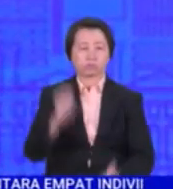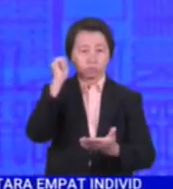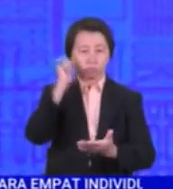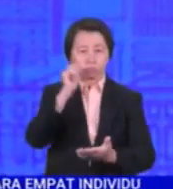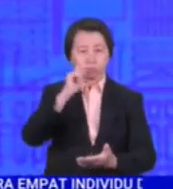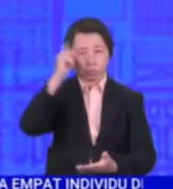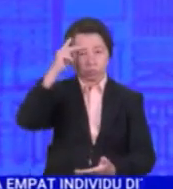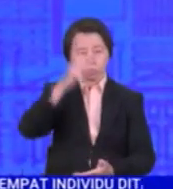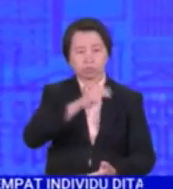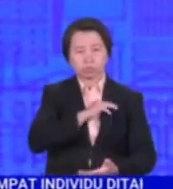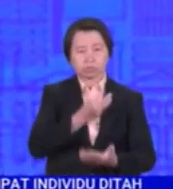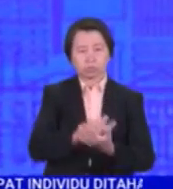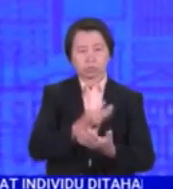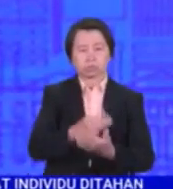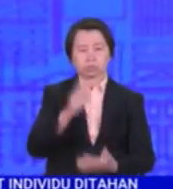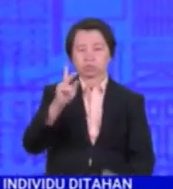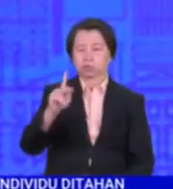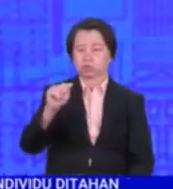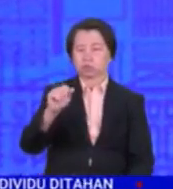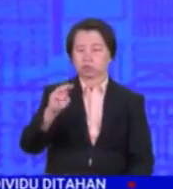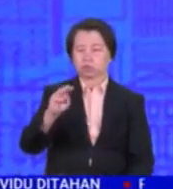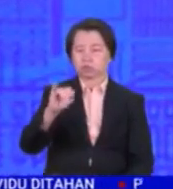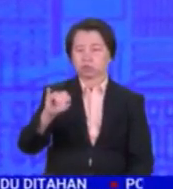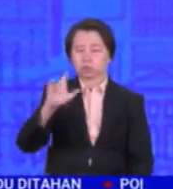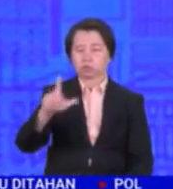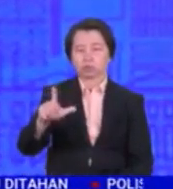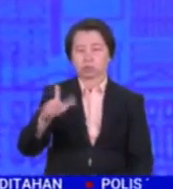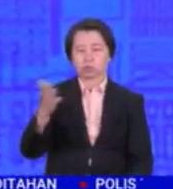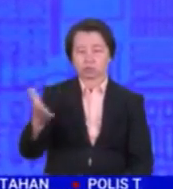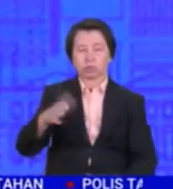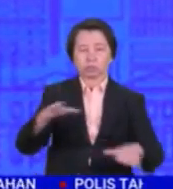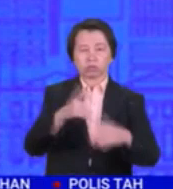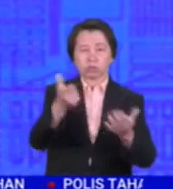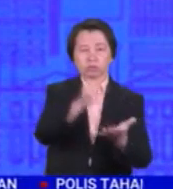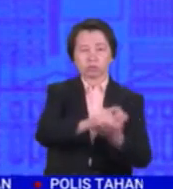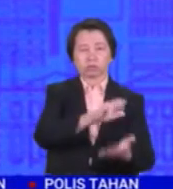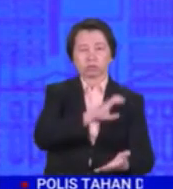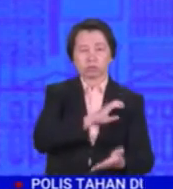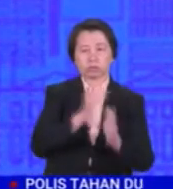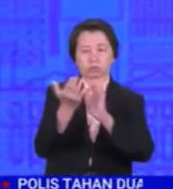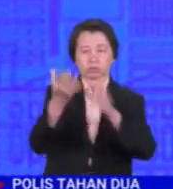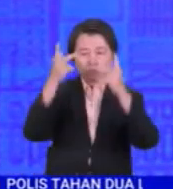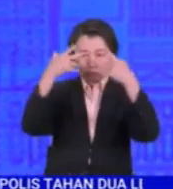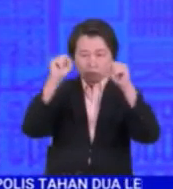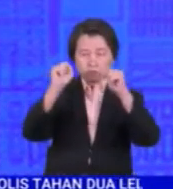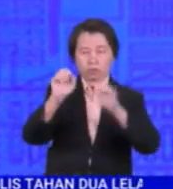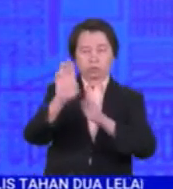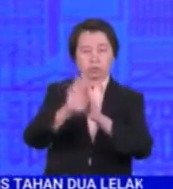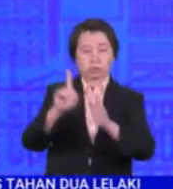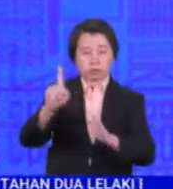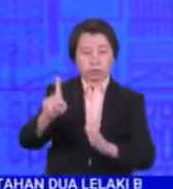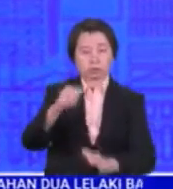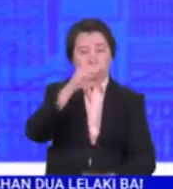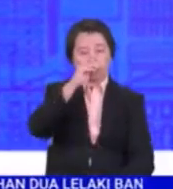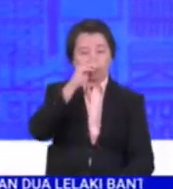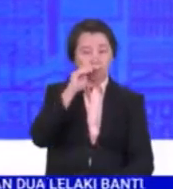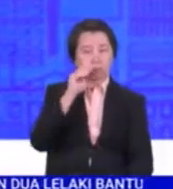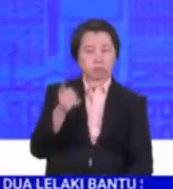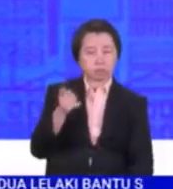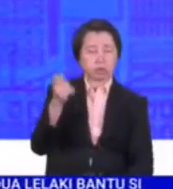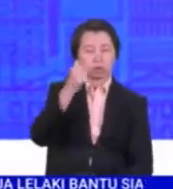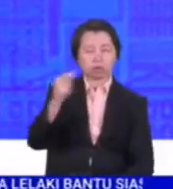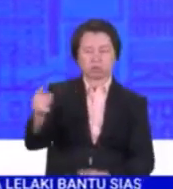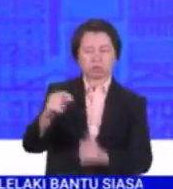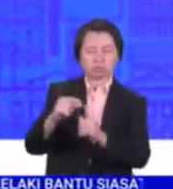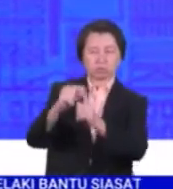Setiausaha Politik Menteri Kewangan Mohamad Kamil Abdul Mumnin membuat laporan polis terhadap Presiden Bersatu Tan Sri Muhyiddin Yassin